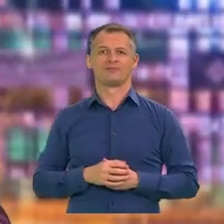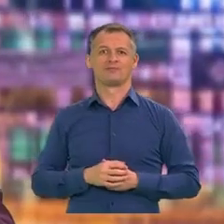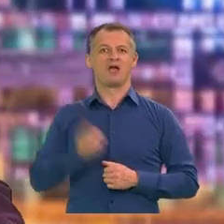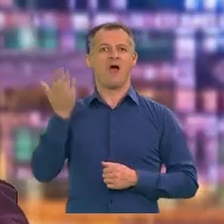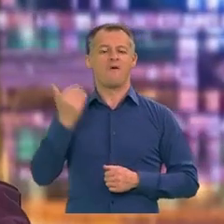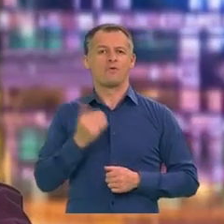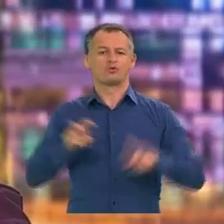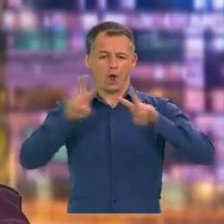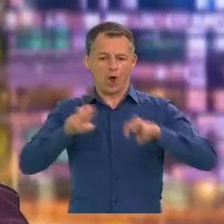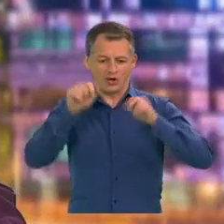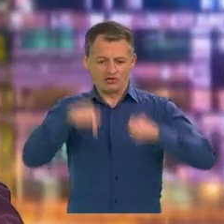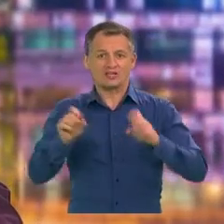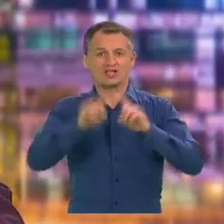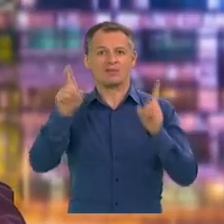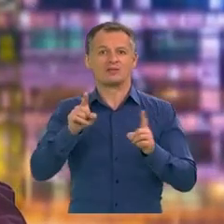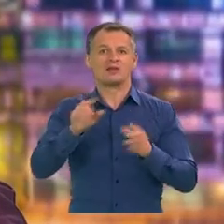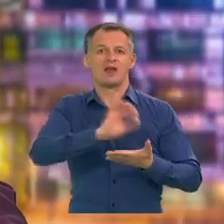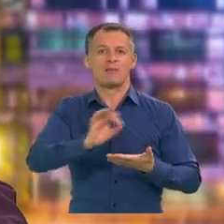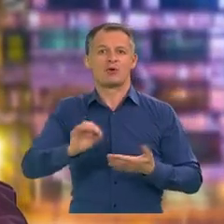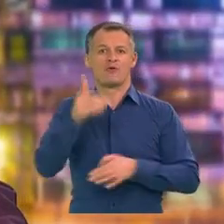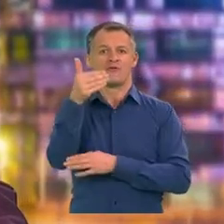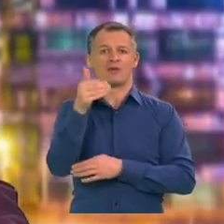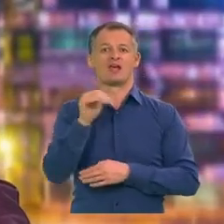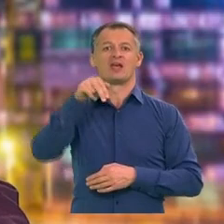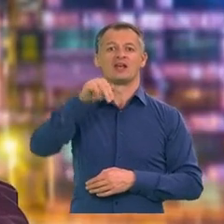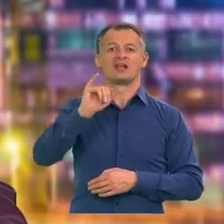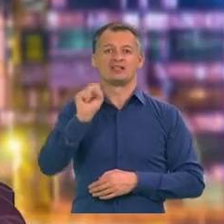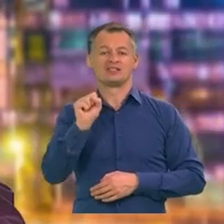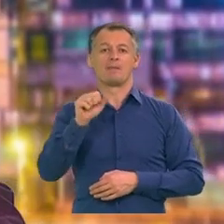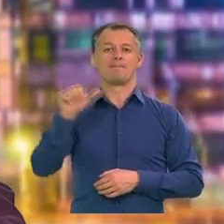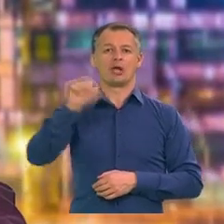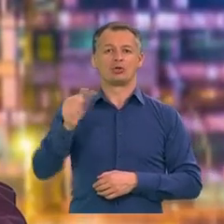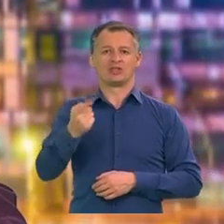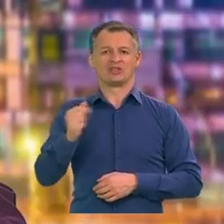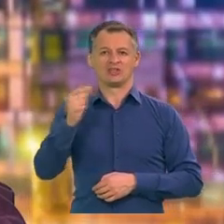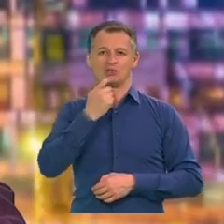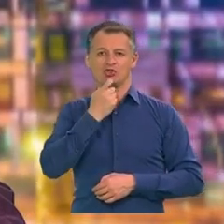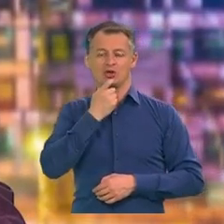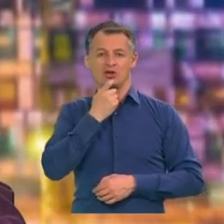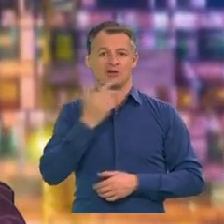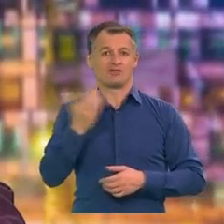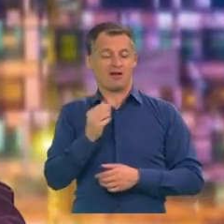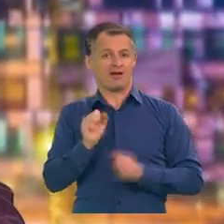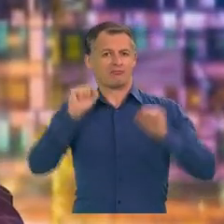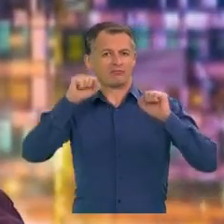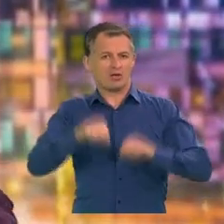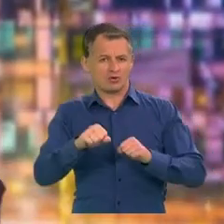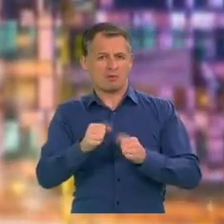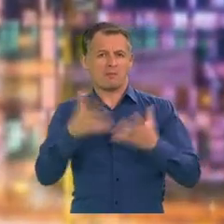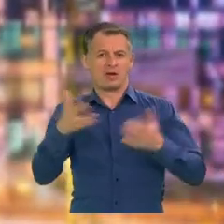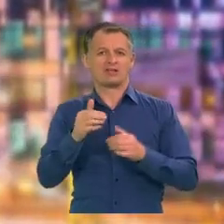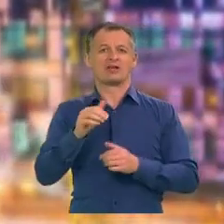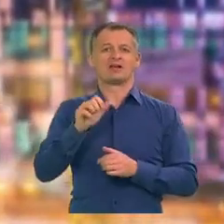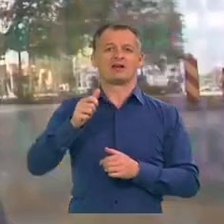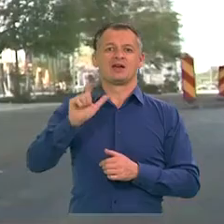Au fost descinderi în această dimineață la birourile firmei sârbești Nis Petrol din Timișoara, al cărui acționar majoritar este Gazprom Rusia, dar